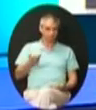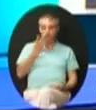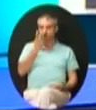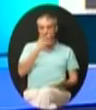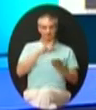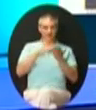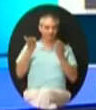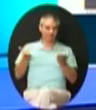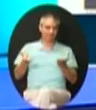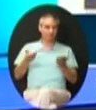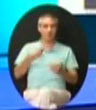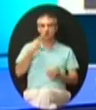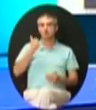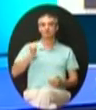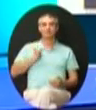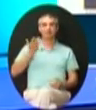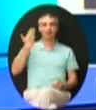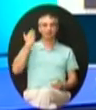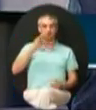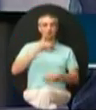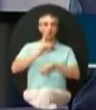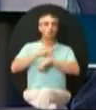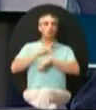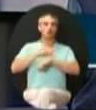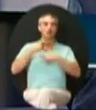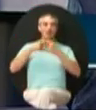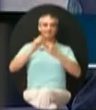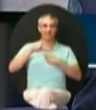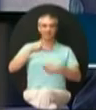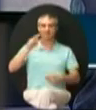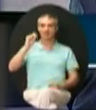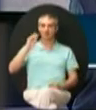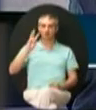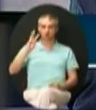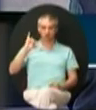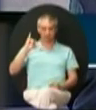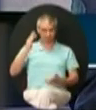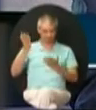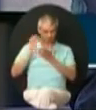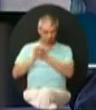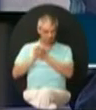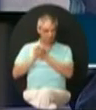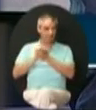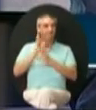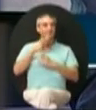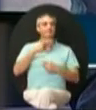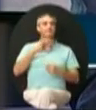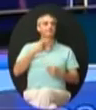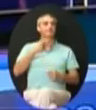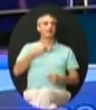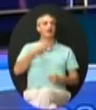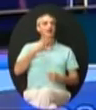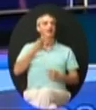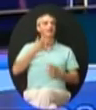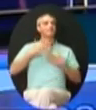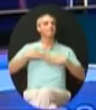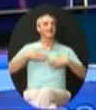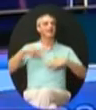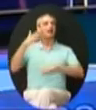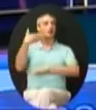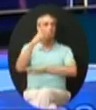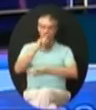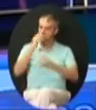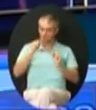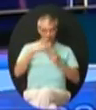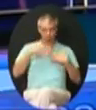שניים כאן איתנו. דובר צהל לשעבר, דוקטור, חבר הכנסת נחמן שי, שלום לך אדוני. שלום עטילה. המרגיע הכנסת, הלאומי בהקשר הזה. המרגיע הלאומי,